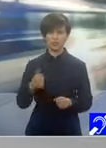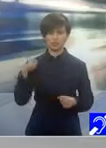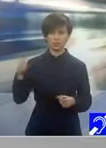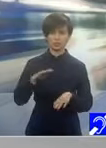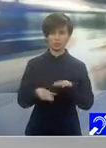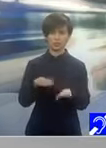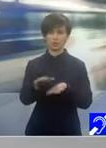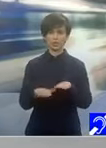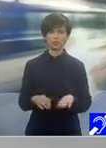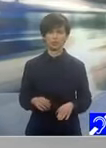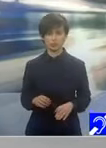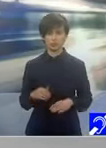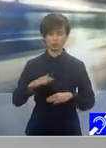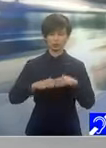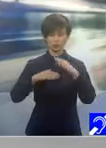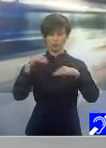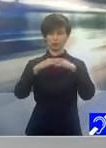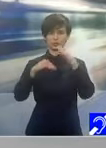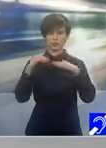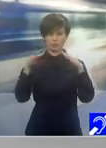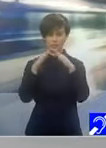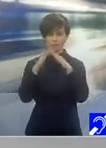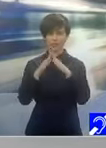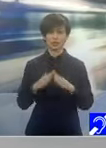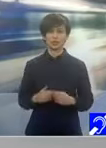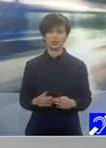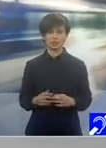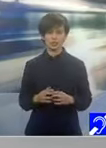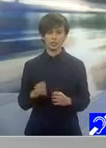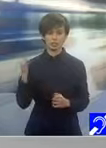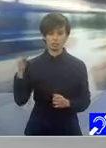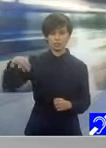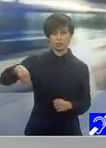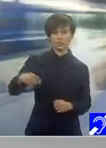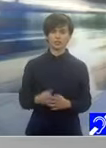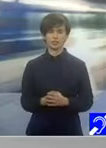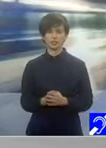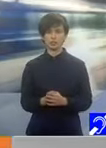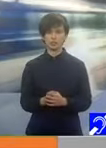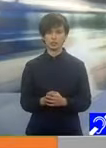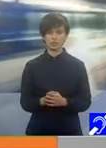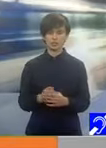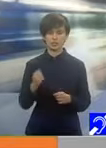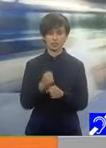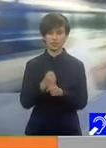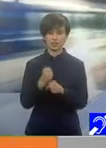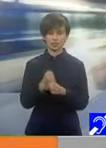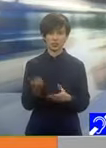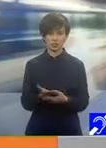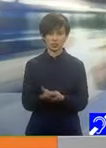în reabilitarea casei memoriale Iuliu Maniu, și anume îndocumirea documentației și